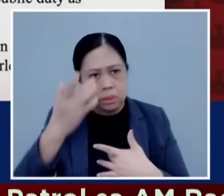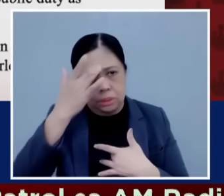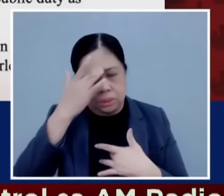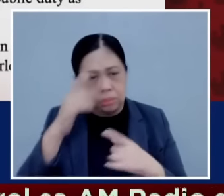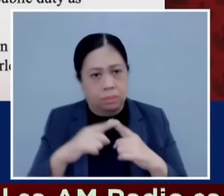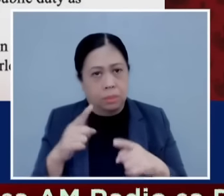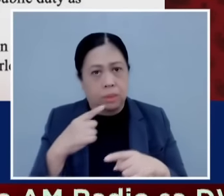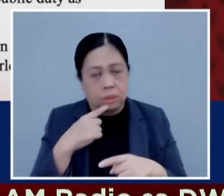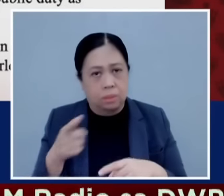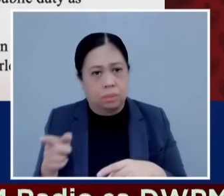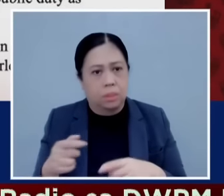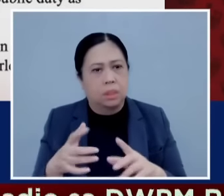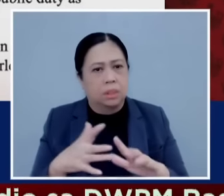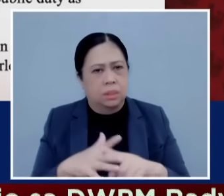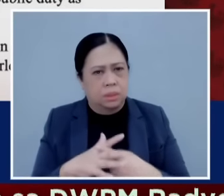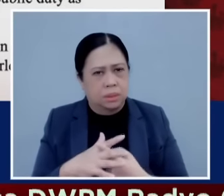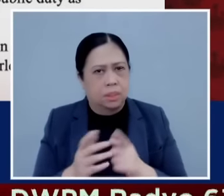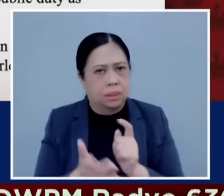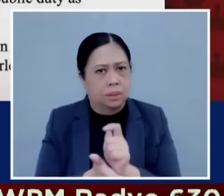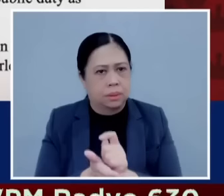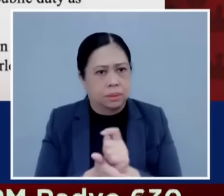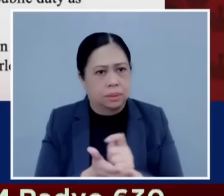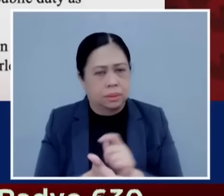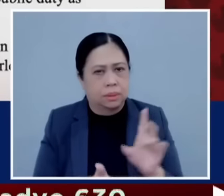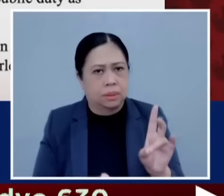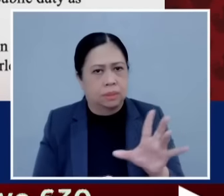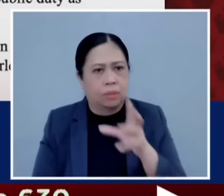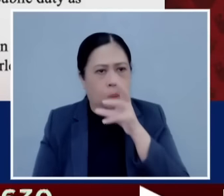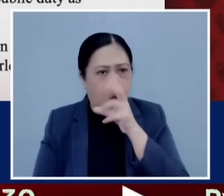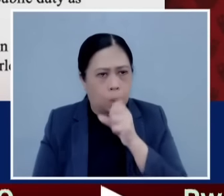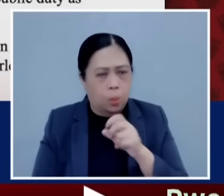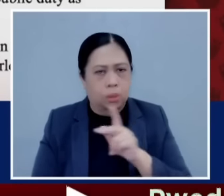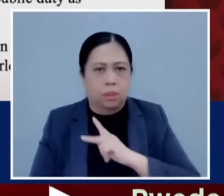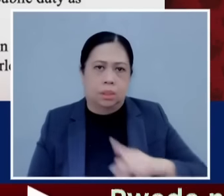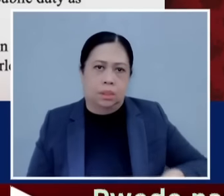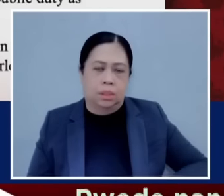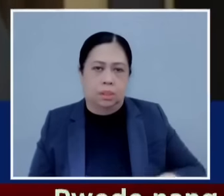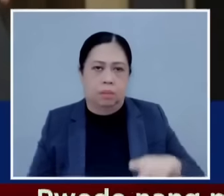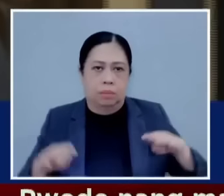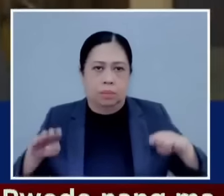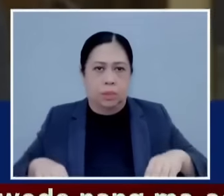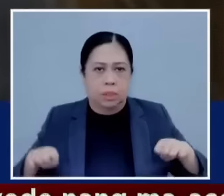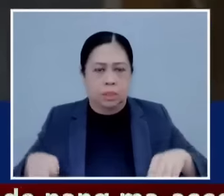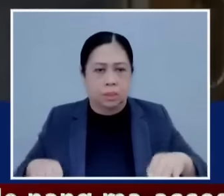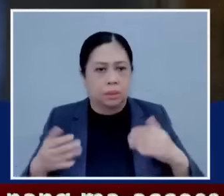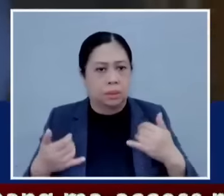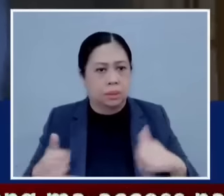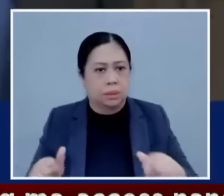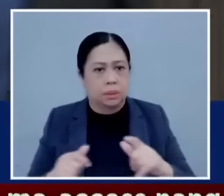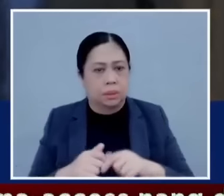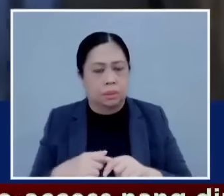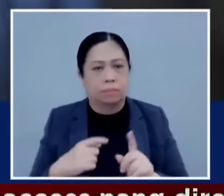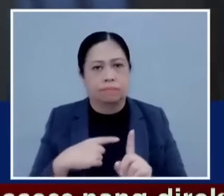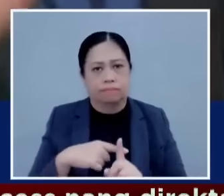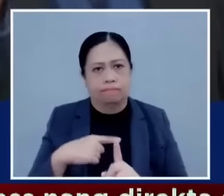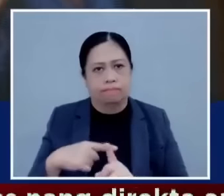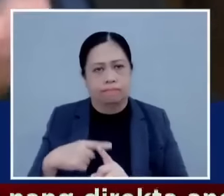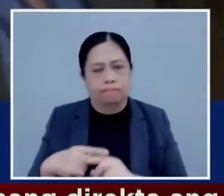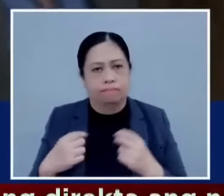palasyo, nagsimula na ang treatment ng 75-year-old na hari ng Britanya. Nananatili rin anyang positibo ang hari